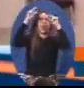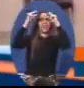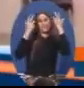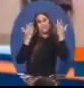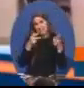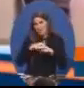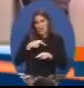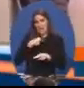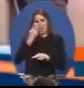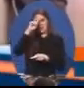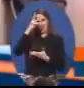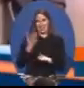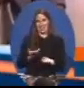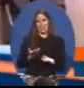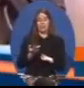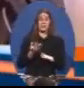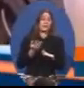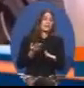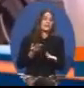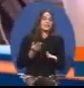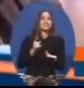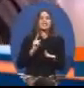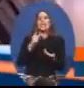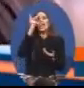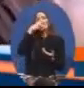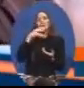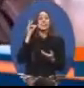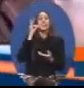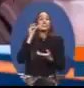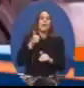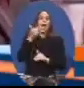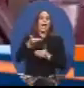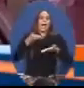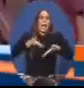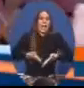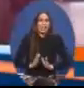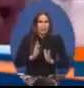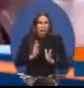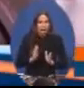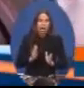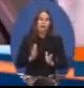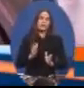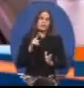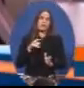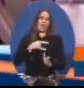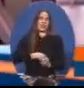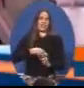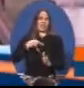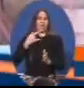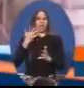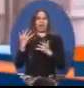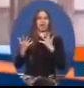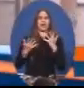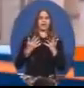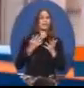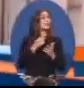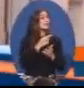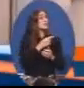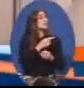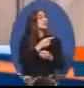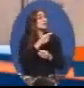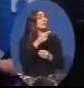אז זה באמת, זה קשה. בסך הכל צריך להבין שנשים אחרי לידה, זו חוויה שהיא חוויה... היה חבר